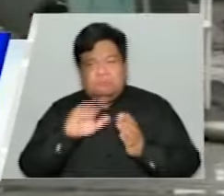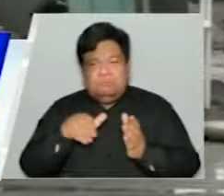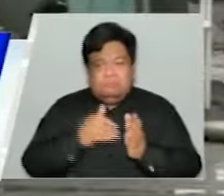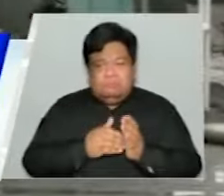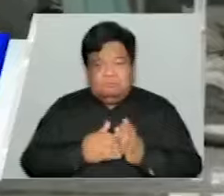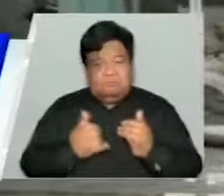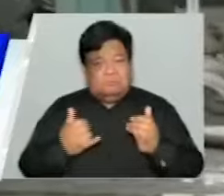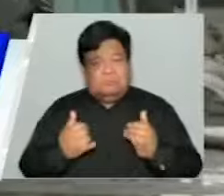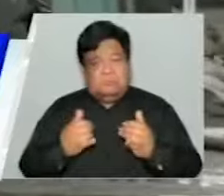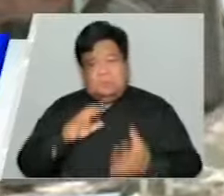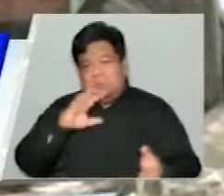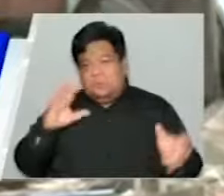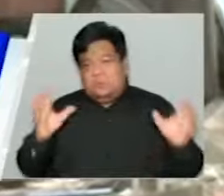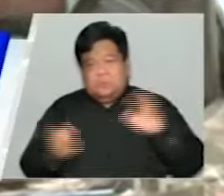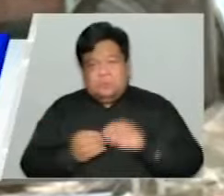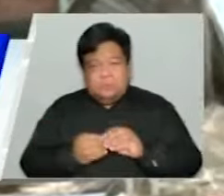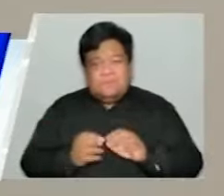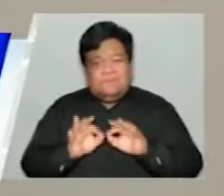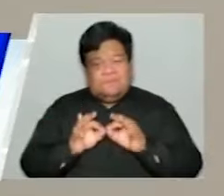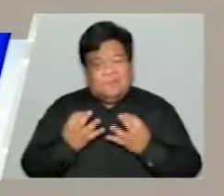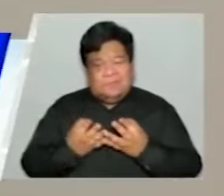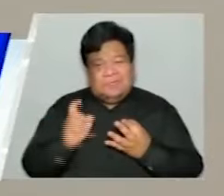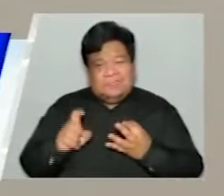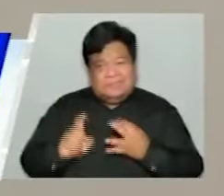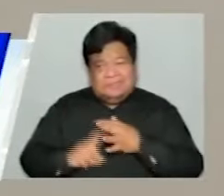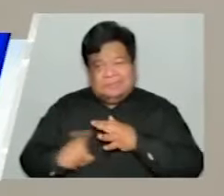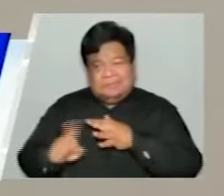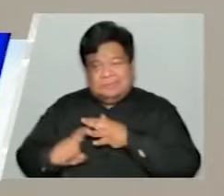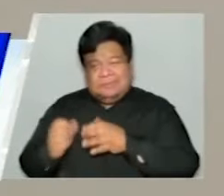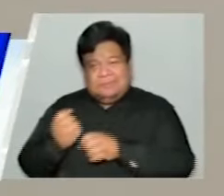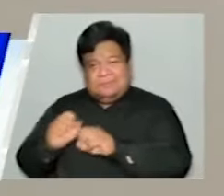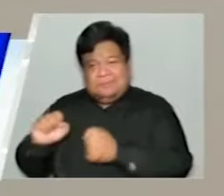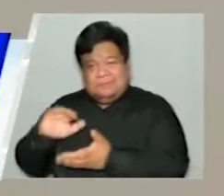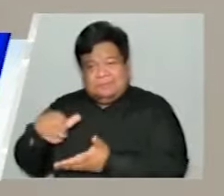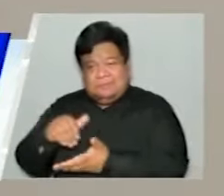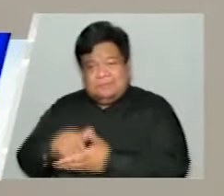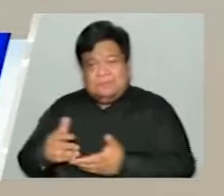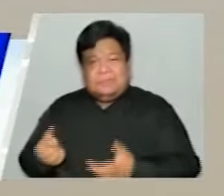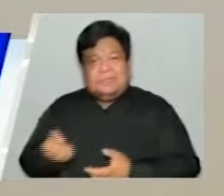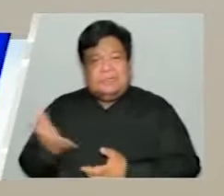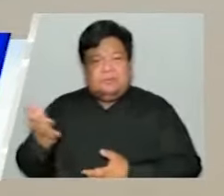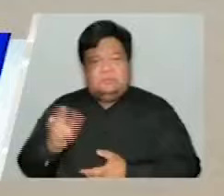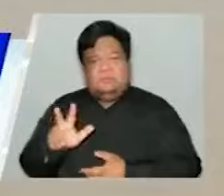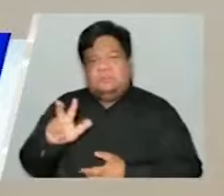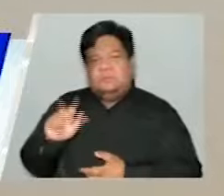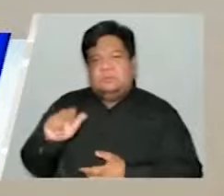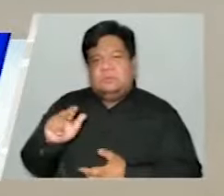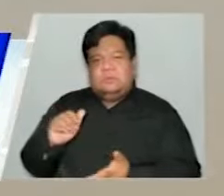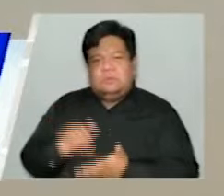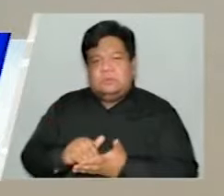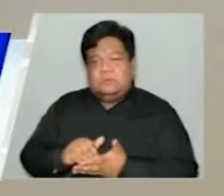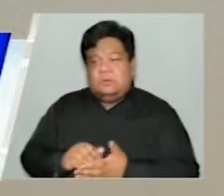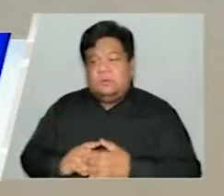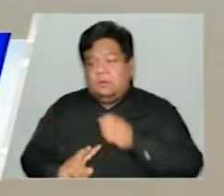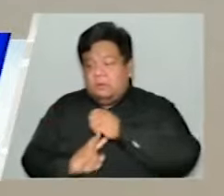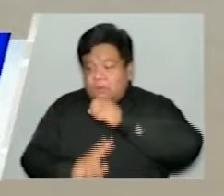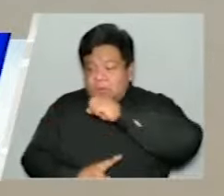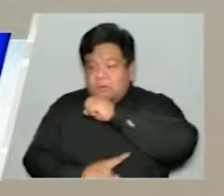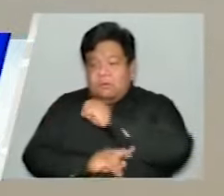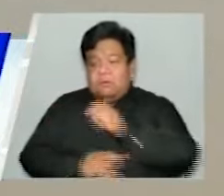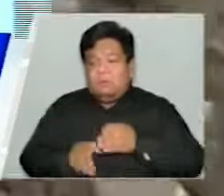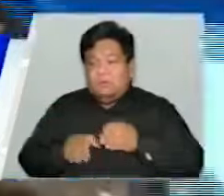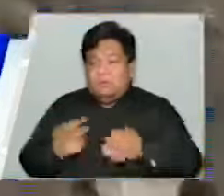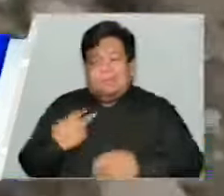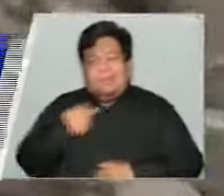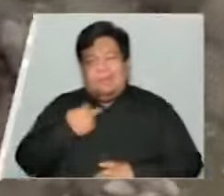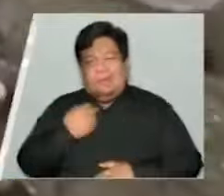13,000 pamilya ang nasa evacuation center. Hindi na rin madaanan ang ilang kalsada at tulay sa lalawigan dahil sa pagtaas ng antas ng tubig sa mga ilog.